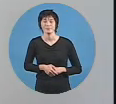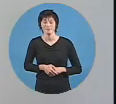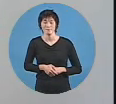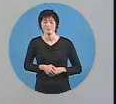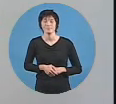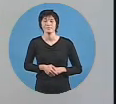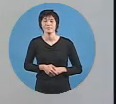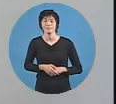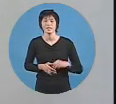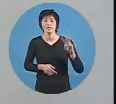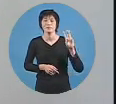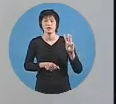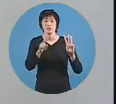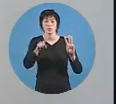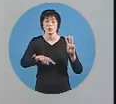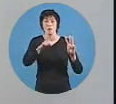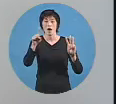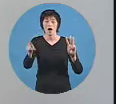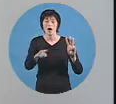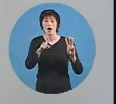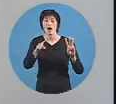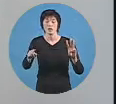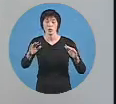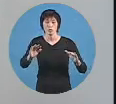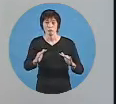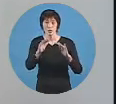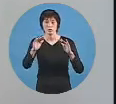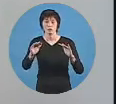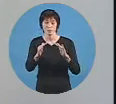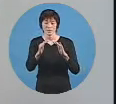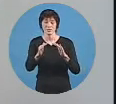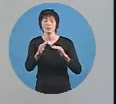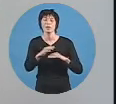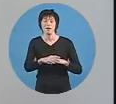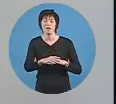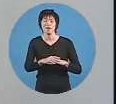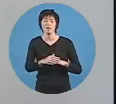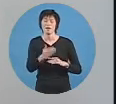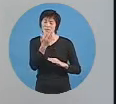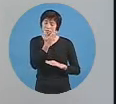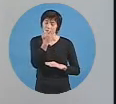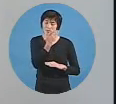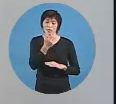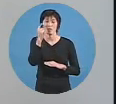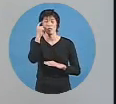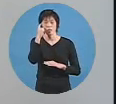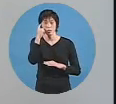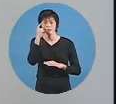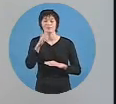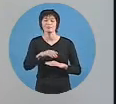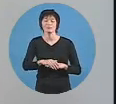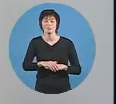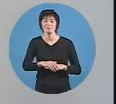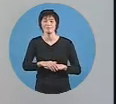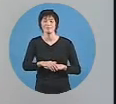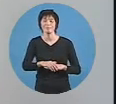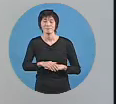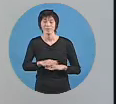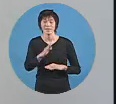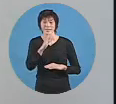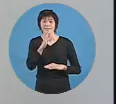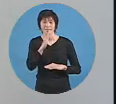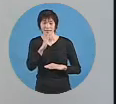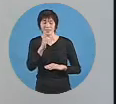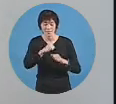このように 3R を日々の生活の中で心がけることがゴミの減量につながります。では実際